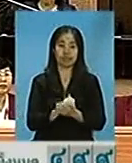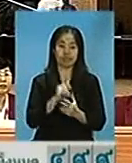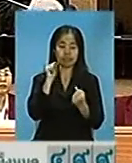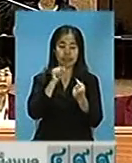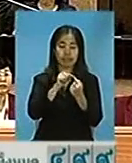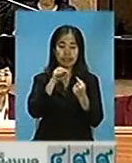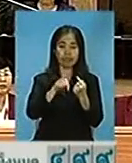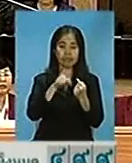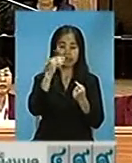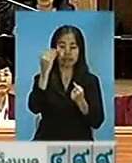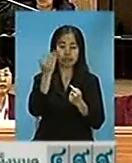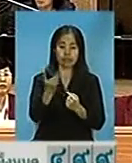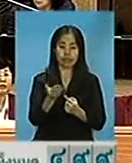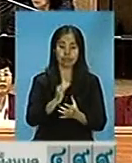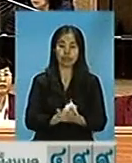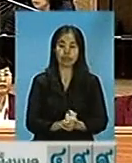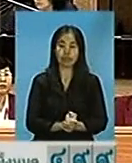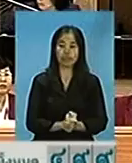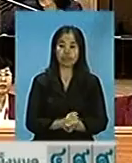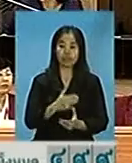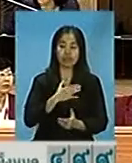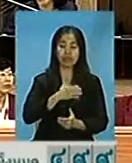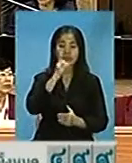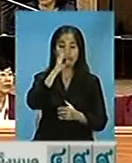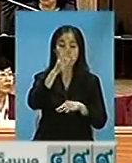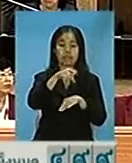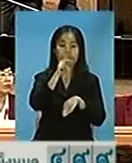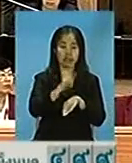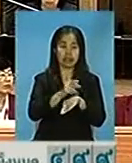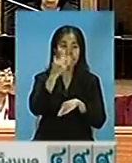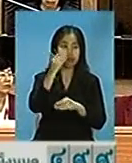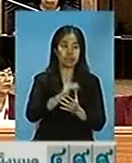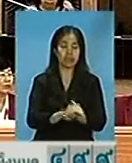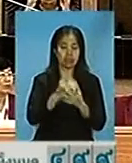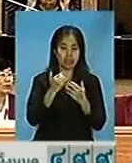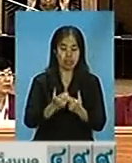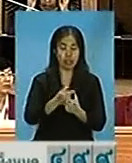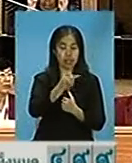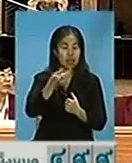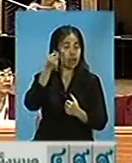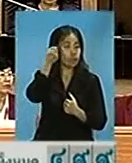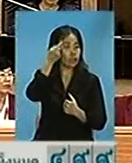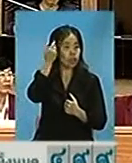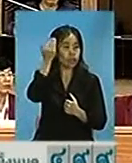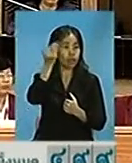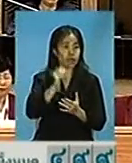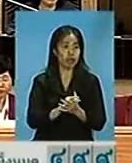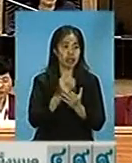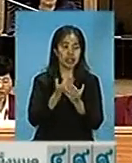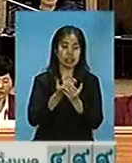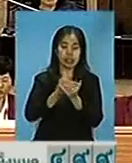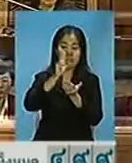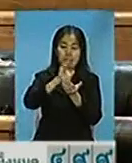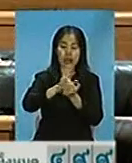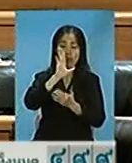ขอบคุณมากครับท่านประธาน นะ ผมกําลังเลยบอกให้ท่านประธานว่า1ข้อที่1ก็คือเราต้องเข้าใจก่อนว่าเงินของกยธ.